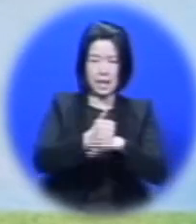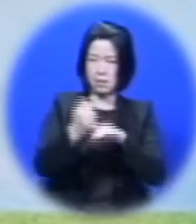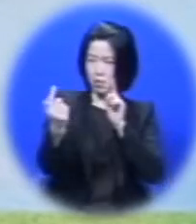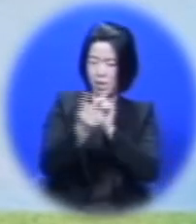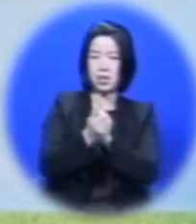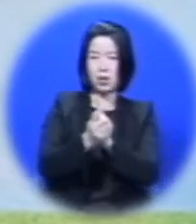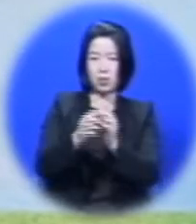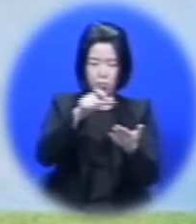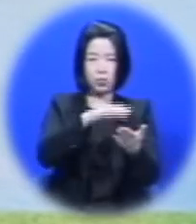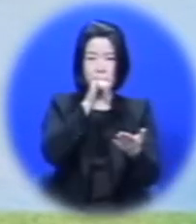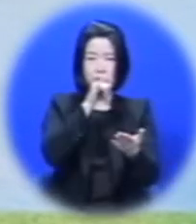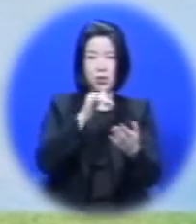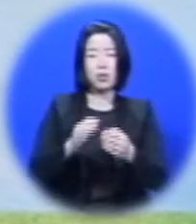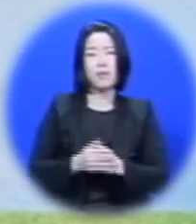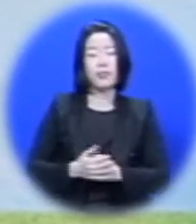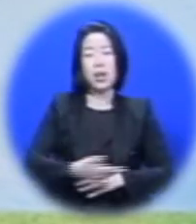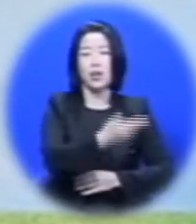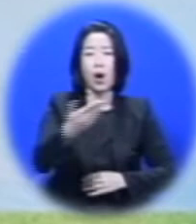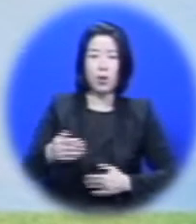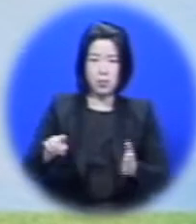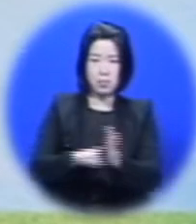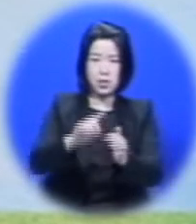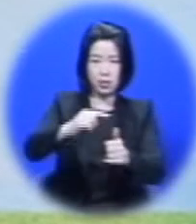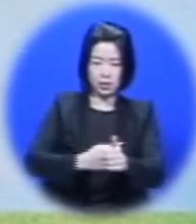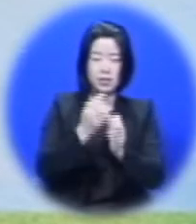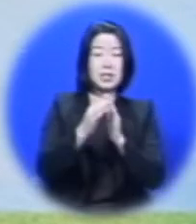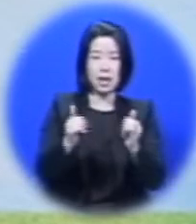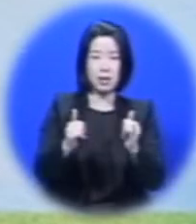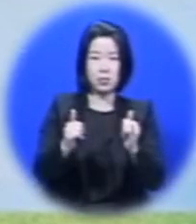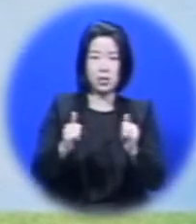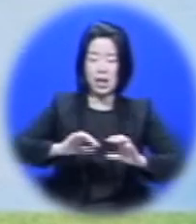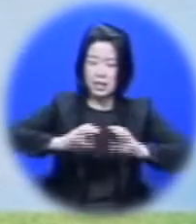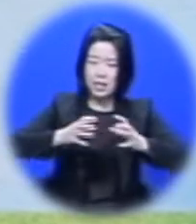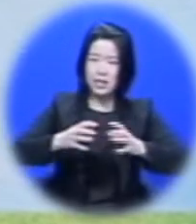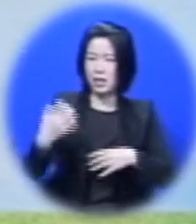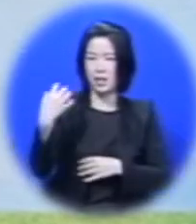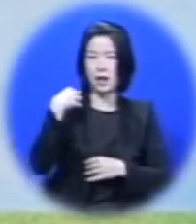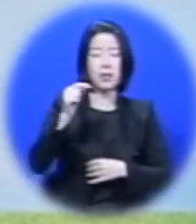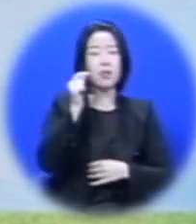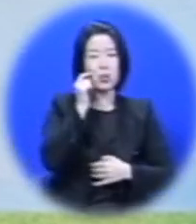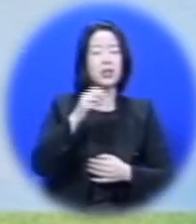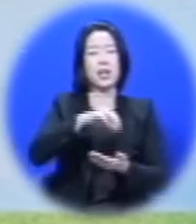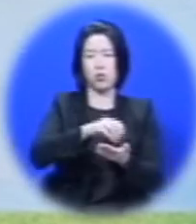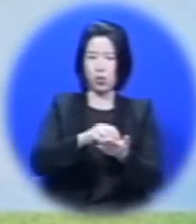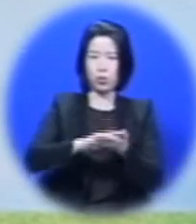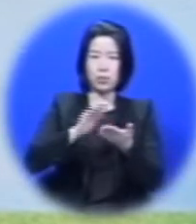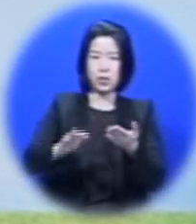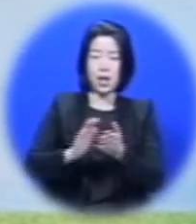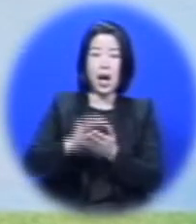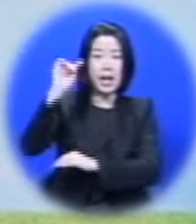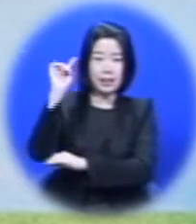맞이했다고 그랬어요. 여러분, 믿어지는 사람은 세상이 감당을 못할 정도입니다.